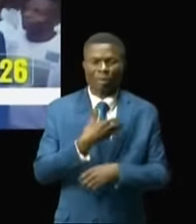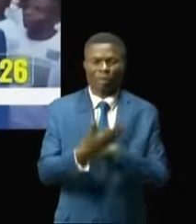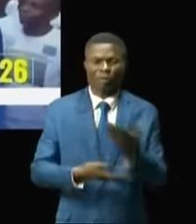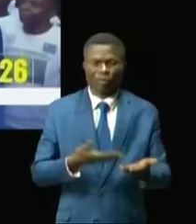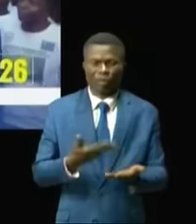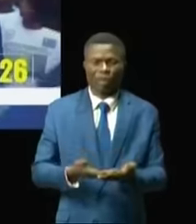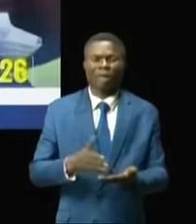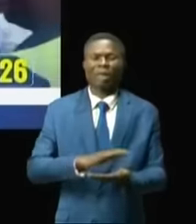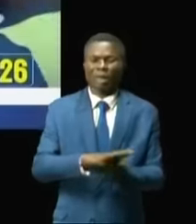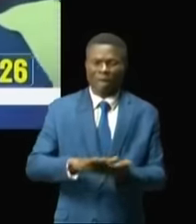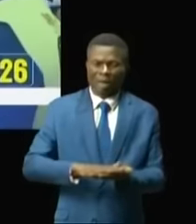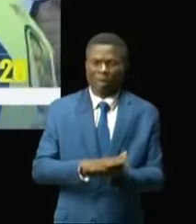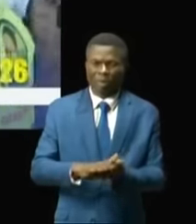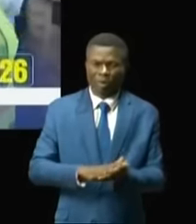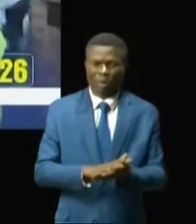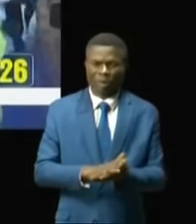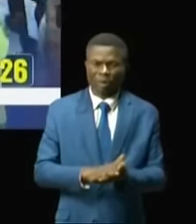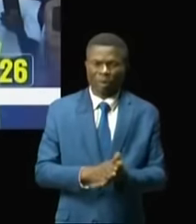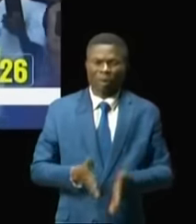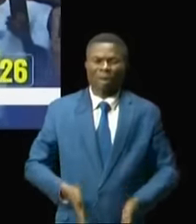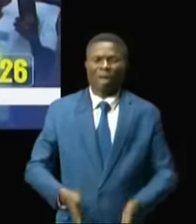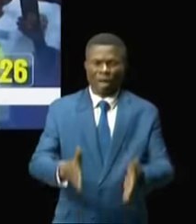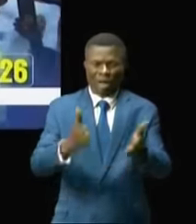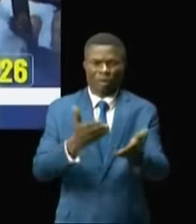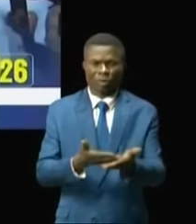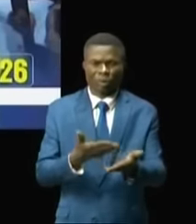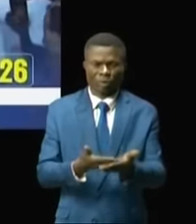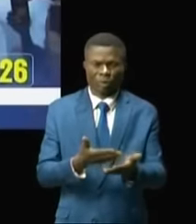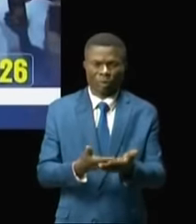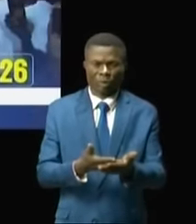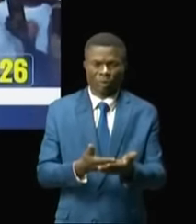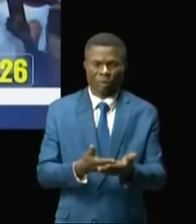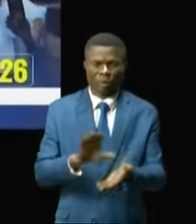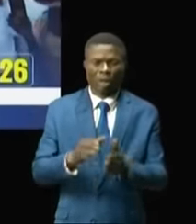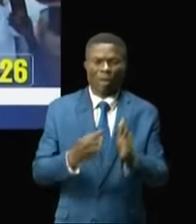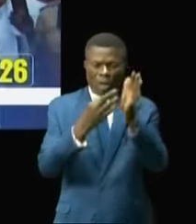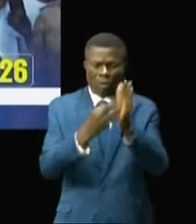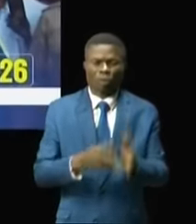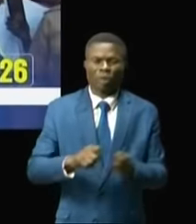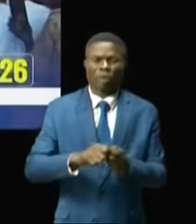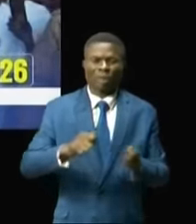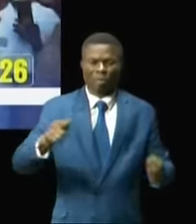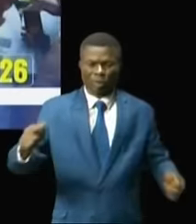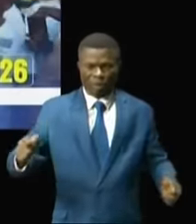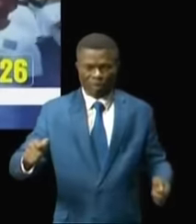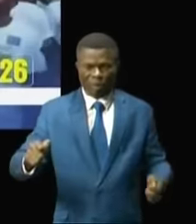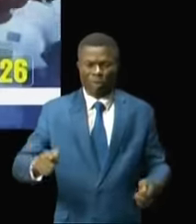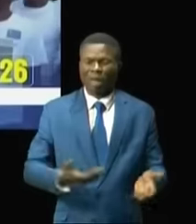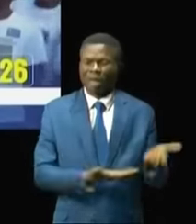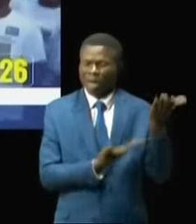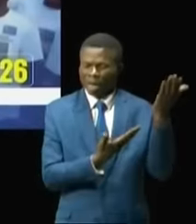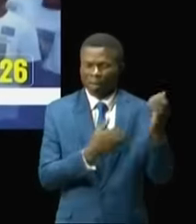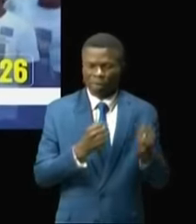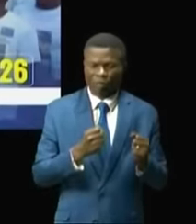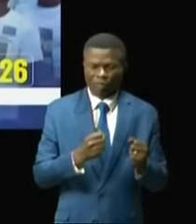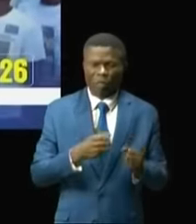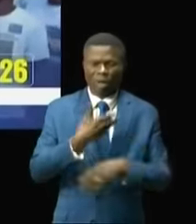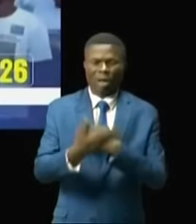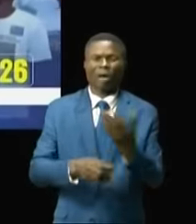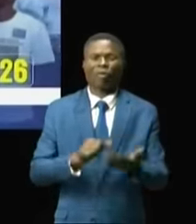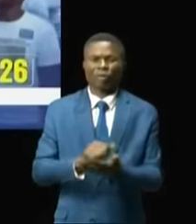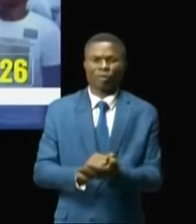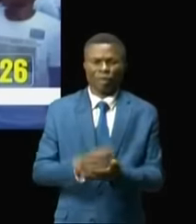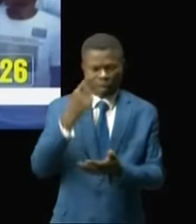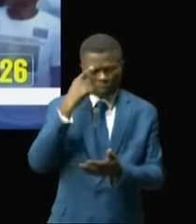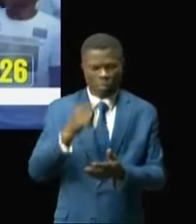travaux de bétonnage de ces tronçons de à peu près 800 mètres, ce qui était très important à réaliser